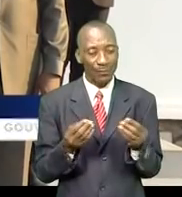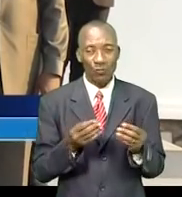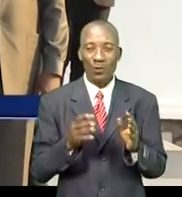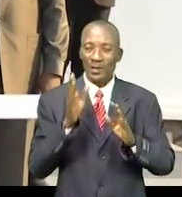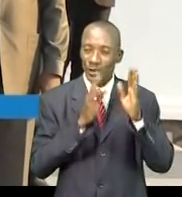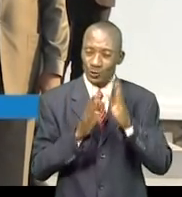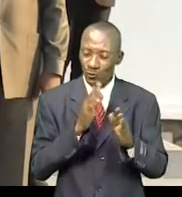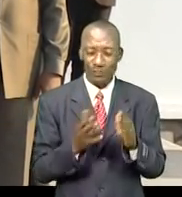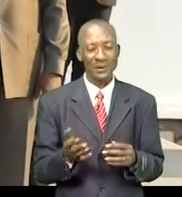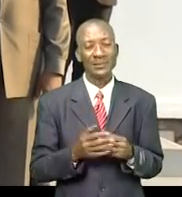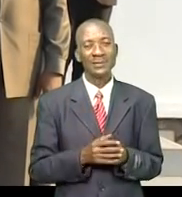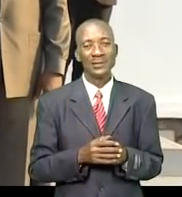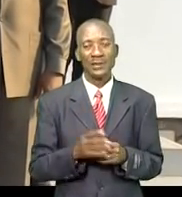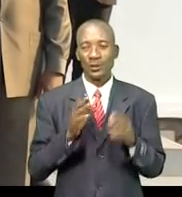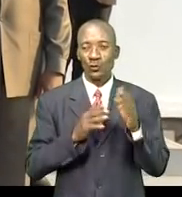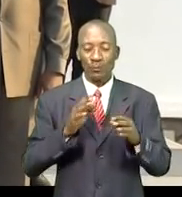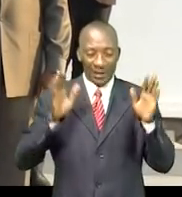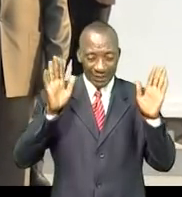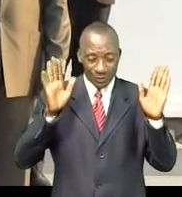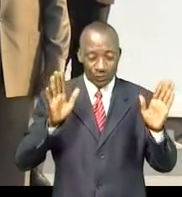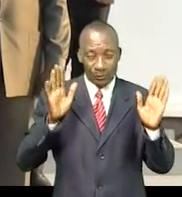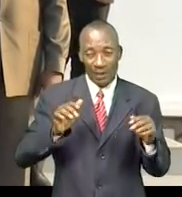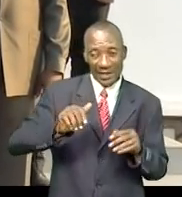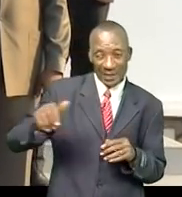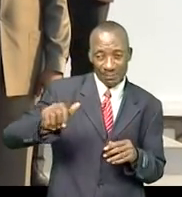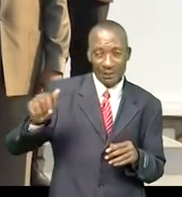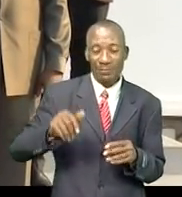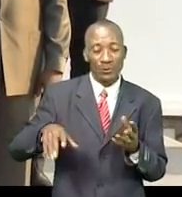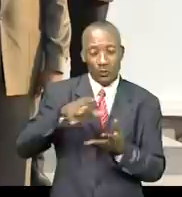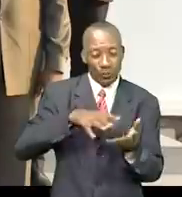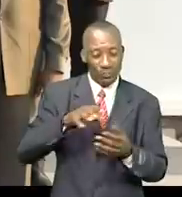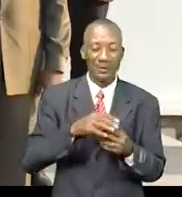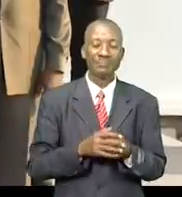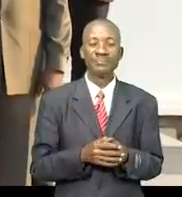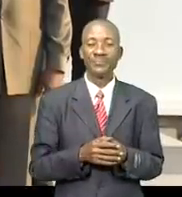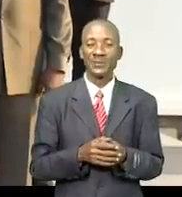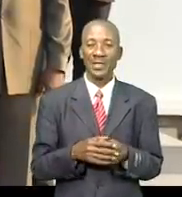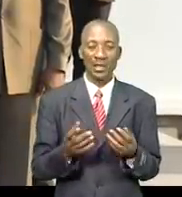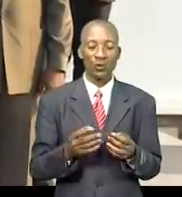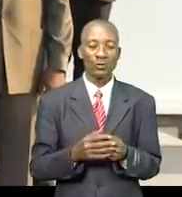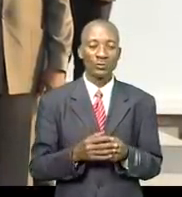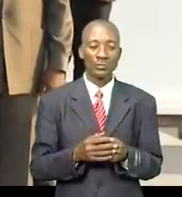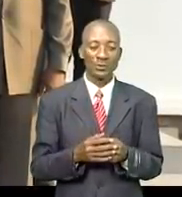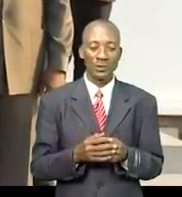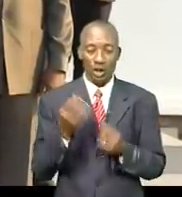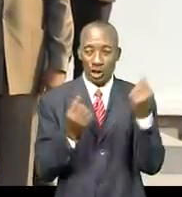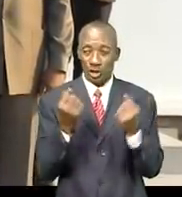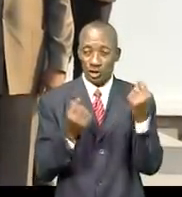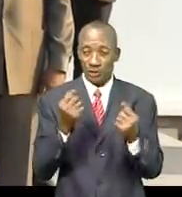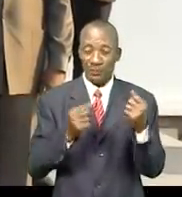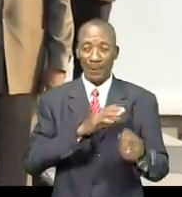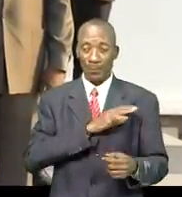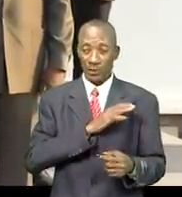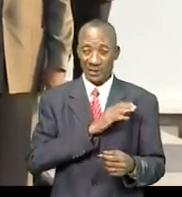déplorons également beaucoup des pertes matérielles parce qu'il y a une jeep de la police qui a été calcinée et 11 autres qui ont été